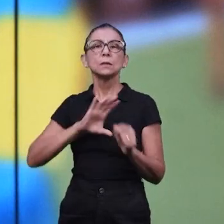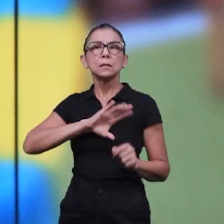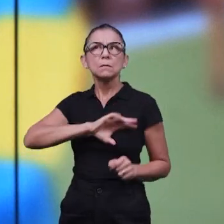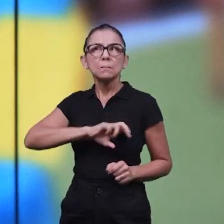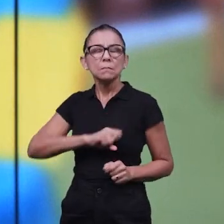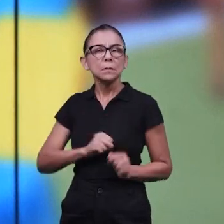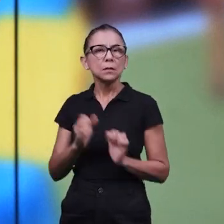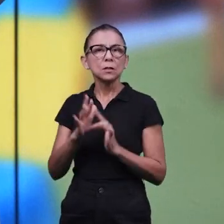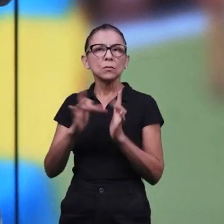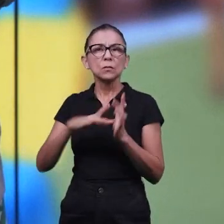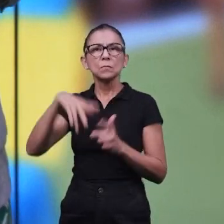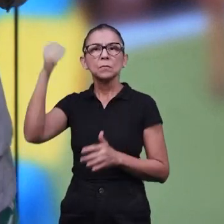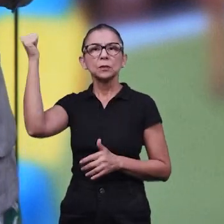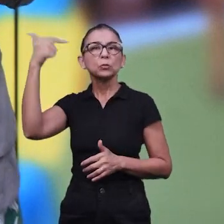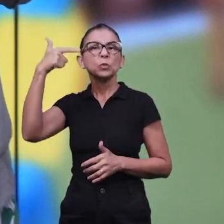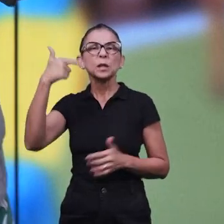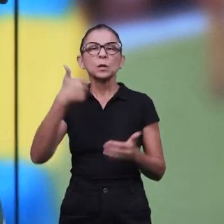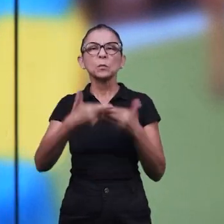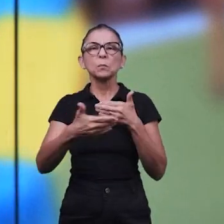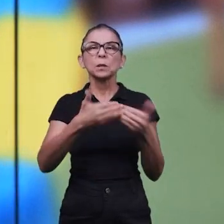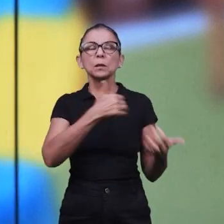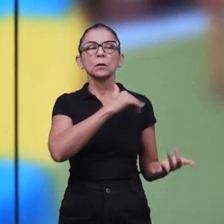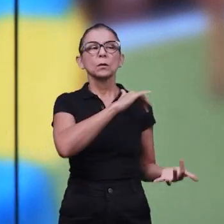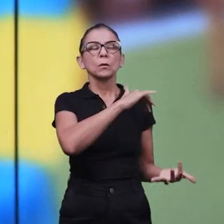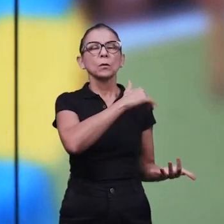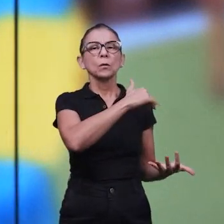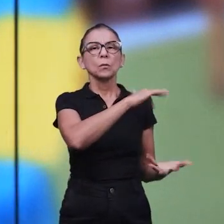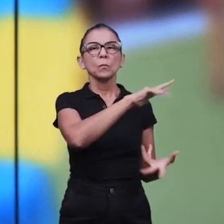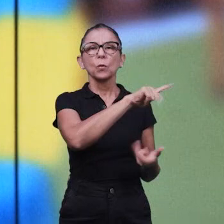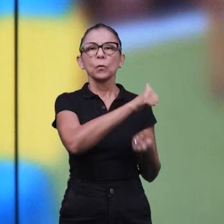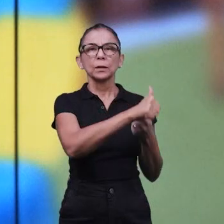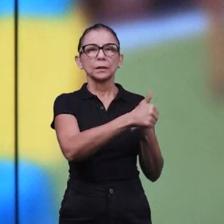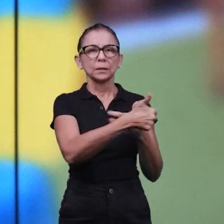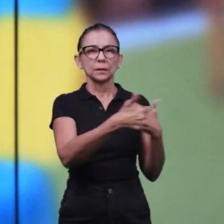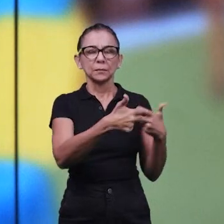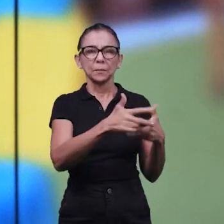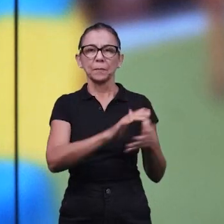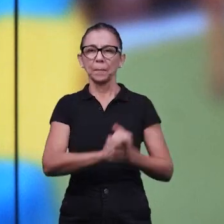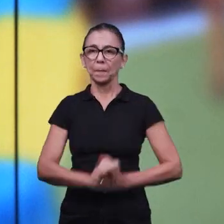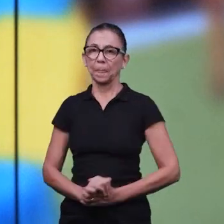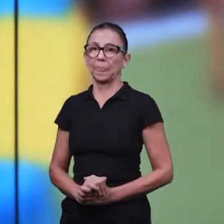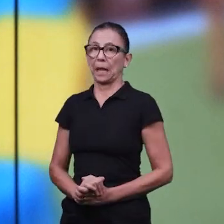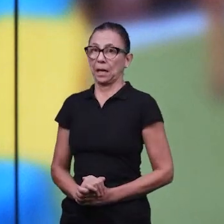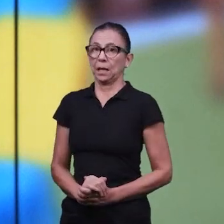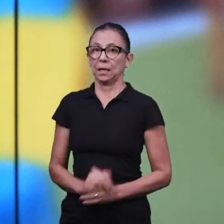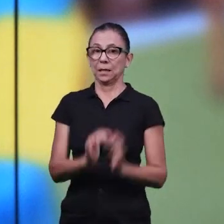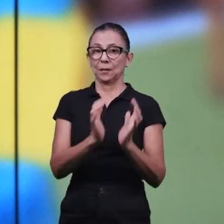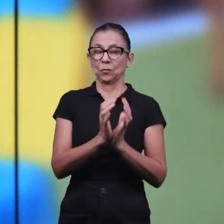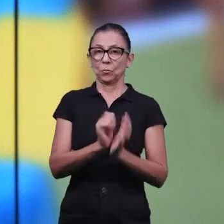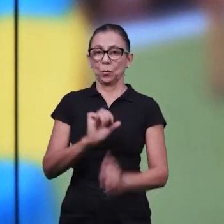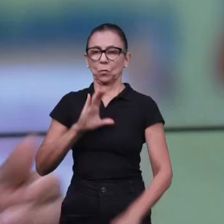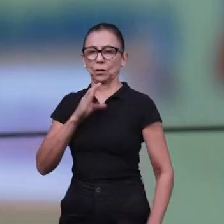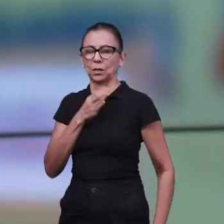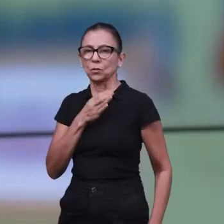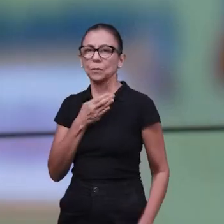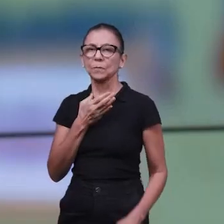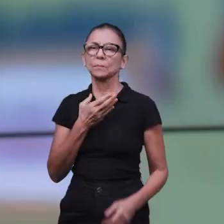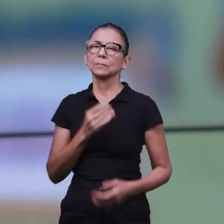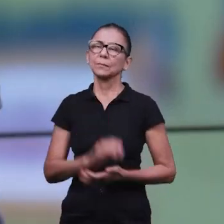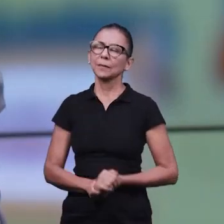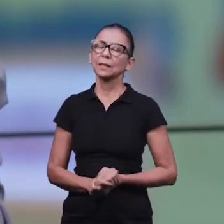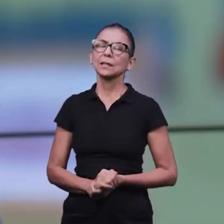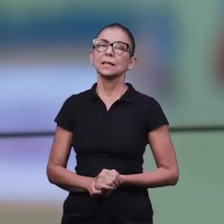c'est aimer Jésus plus que tout dans cette vie. À cette époque, les voyants de David ont toujours voulu le plaire